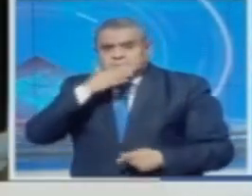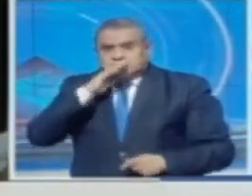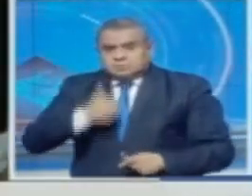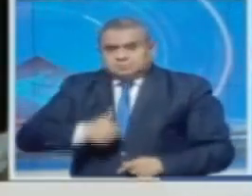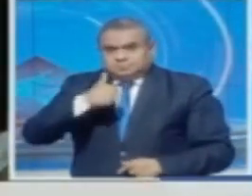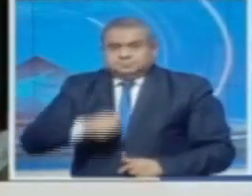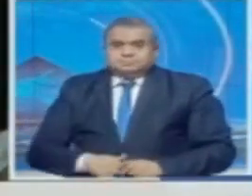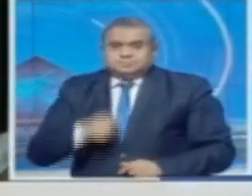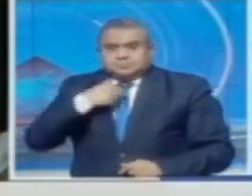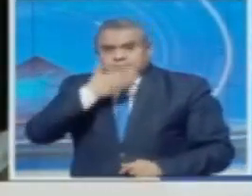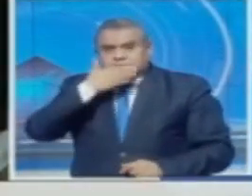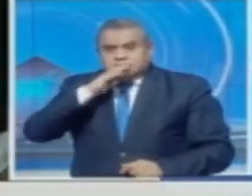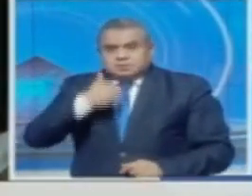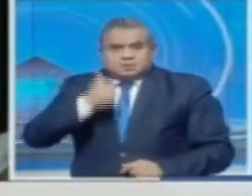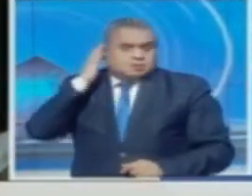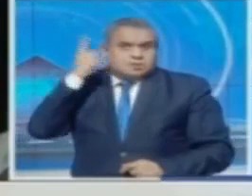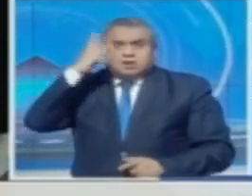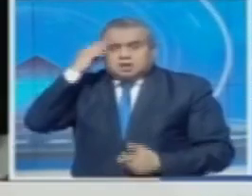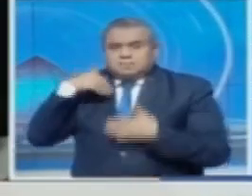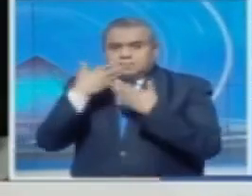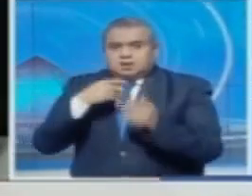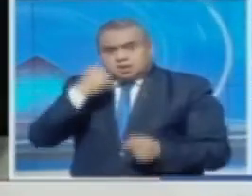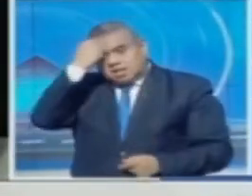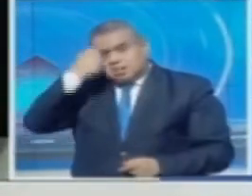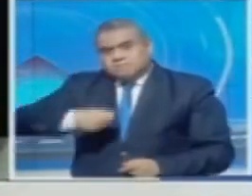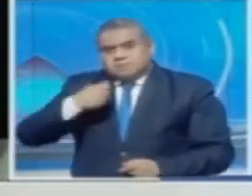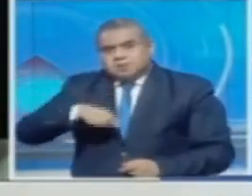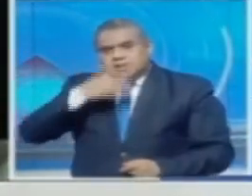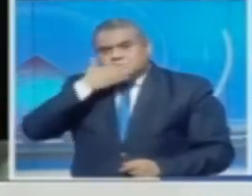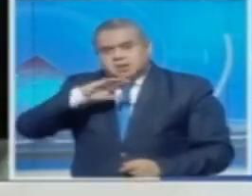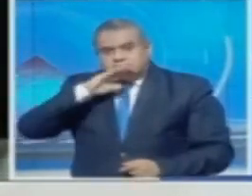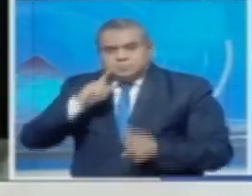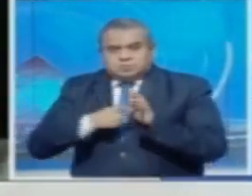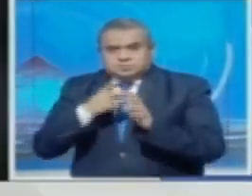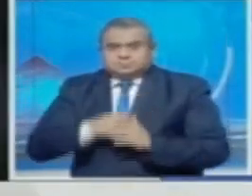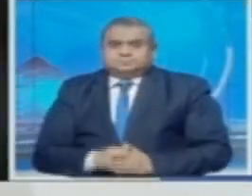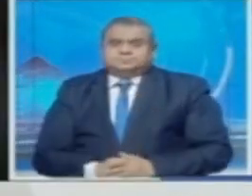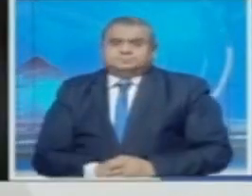مرة. الله يبارك فيك. الحمد لله الحمد لله.